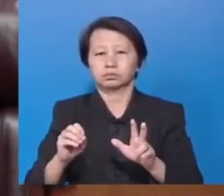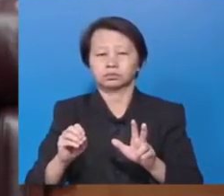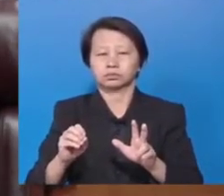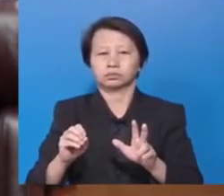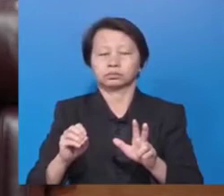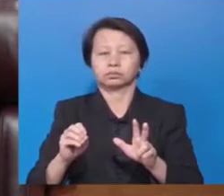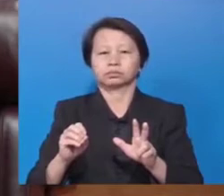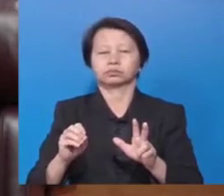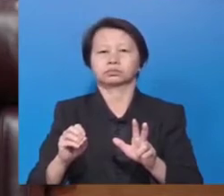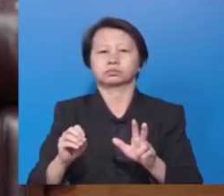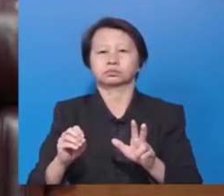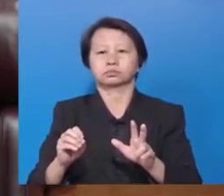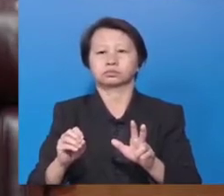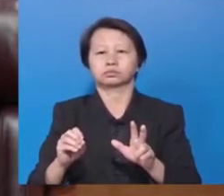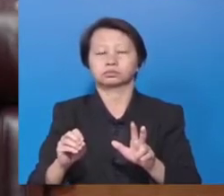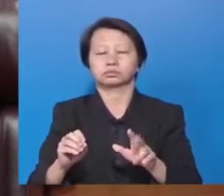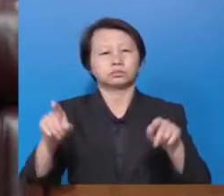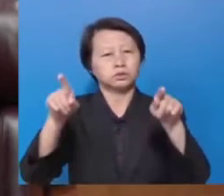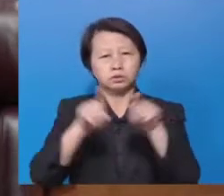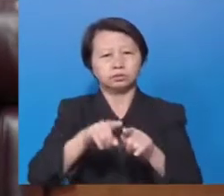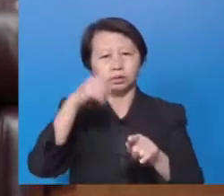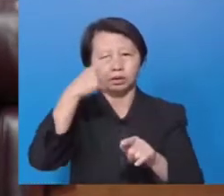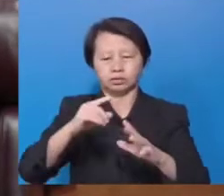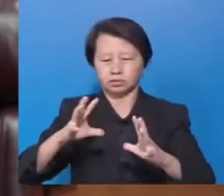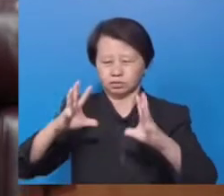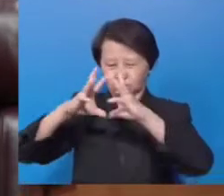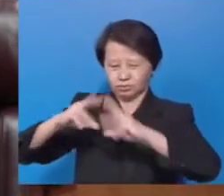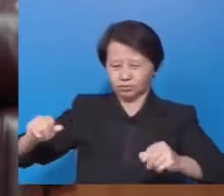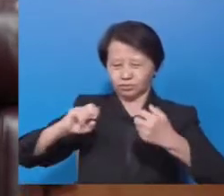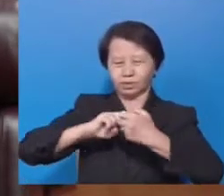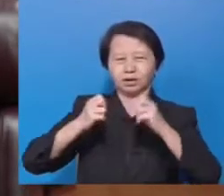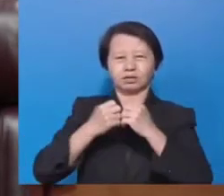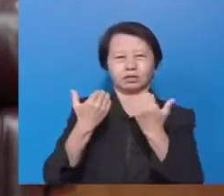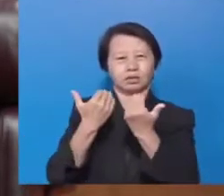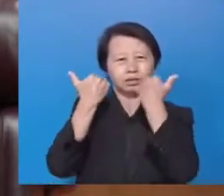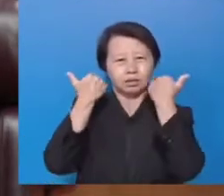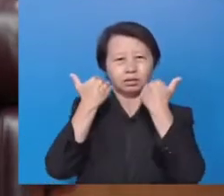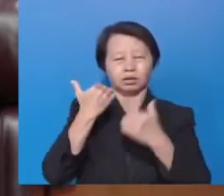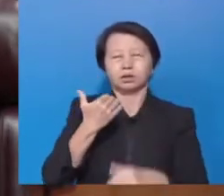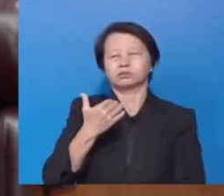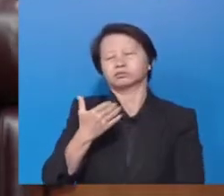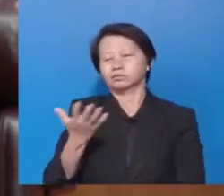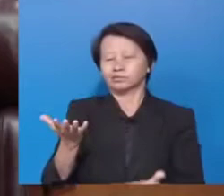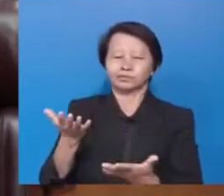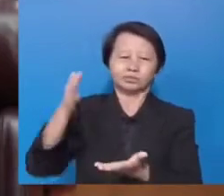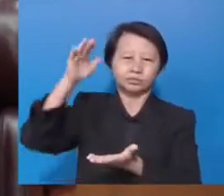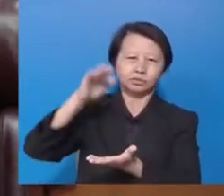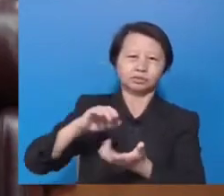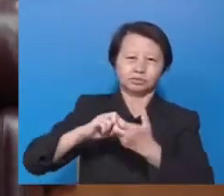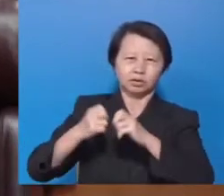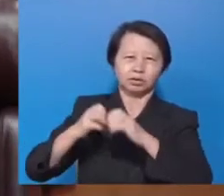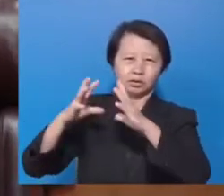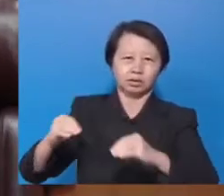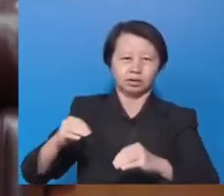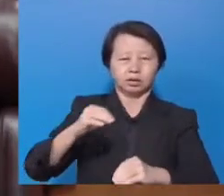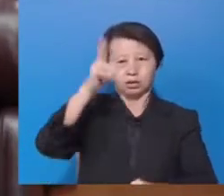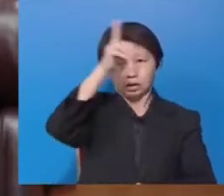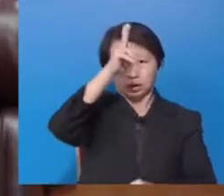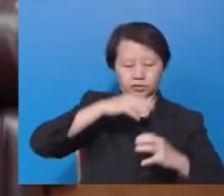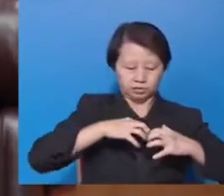Di Dalam pada itu Hai sebagai langkah mengatasi masalah pengangguran kerajaan telah menubuhkan Jateng Kosaka as